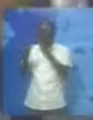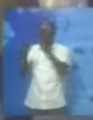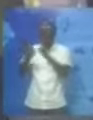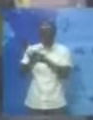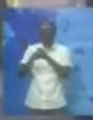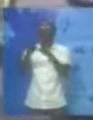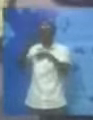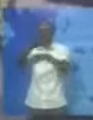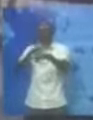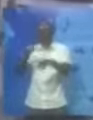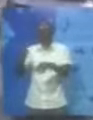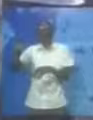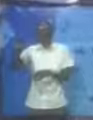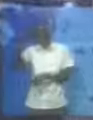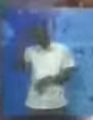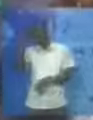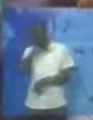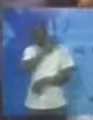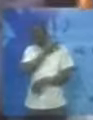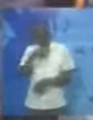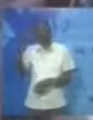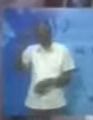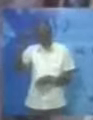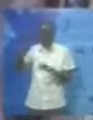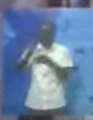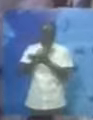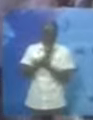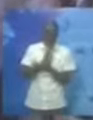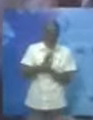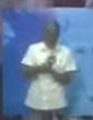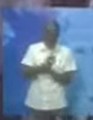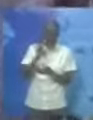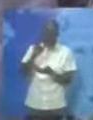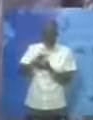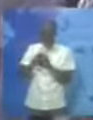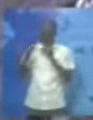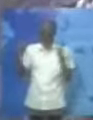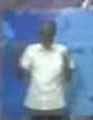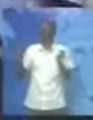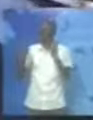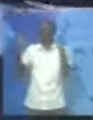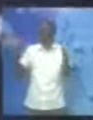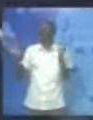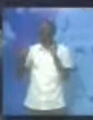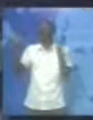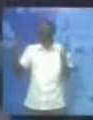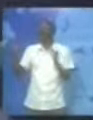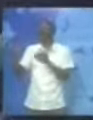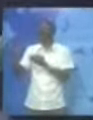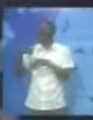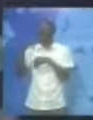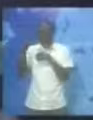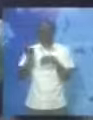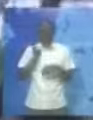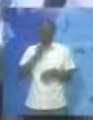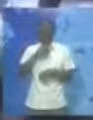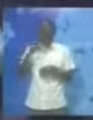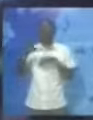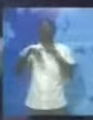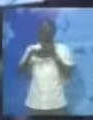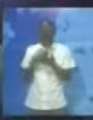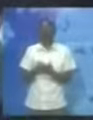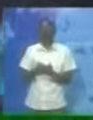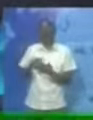un appel au gouvernement africain pour la relance du cinéma. C'est une cérémonie qui nous appartient tous, nous qui sommes dans le milieu